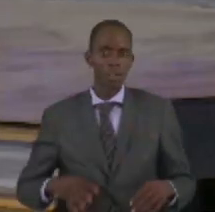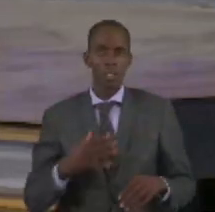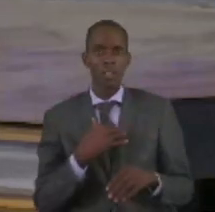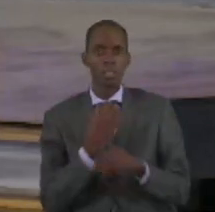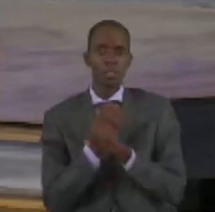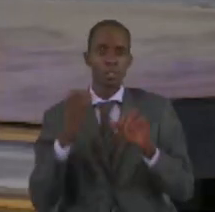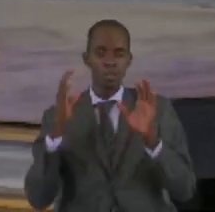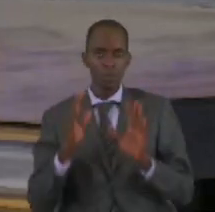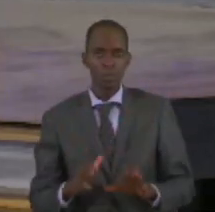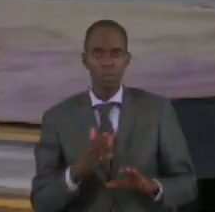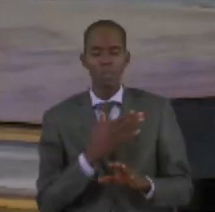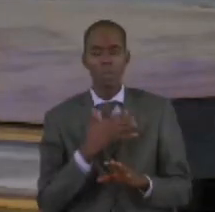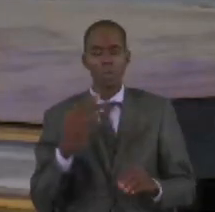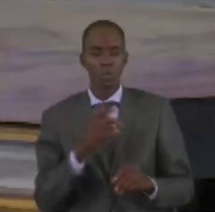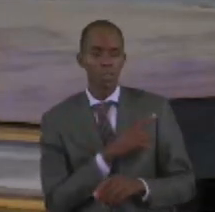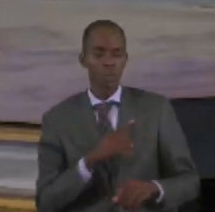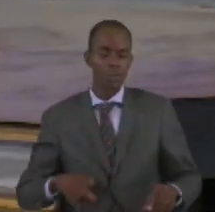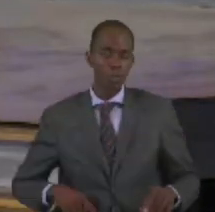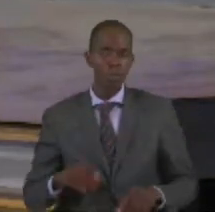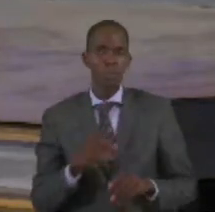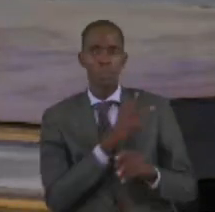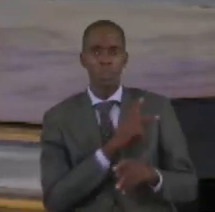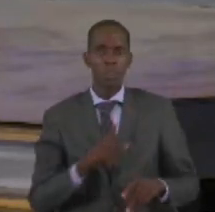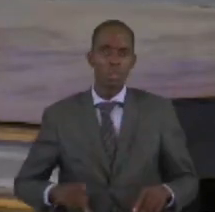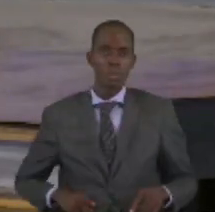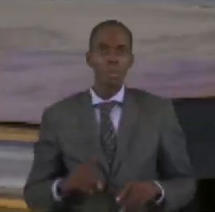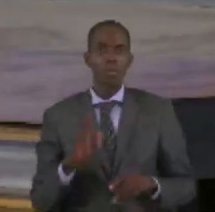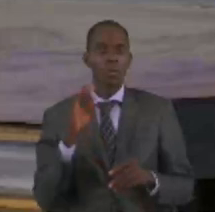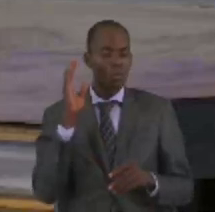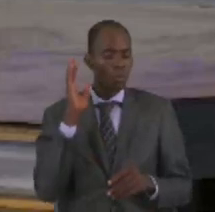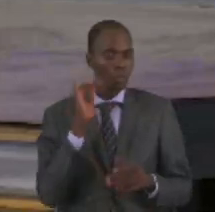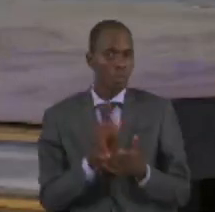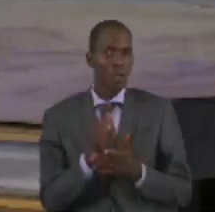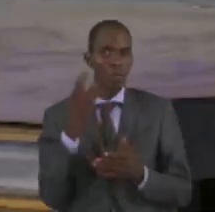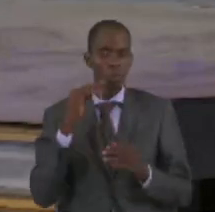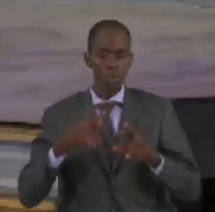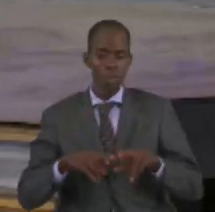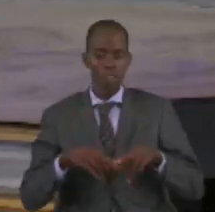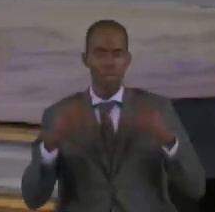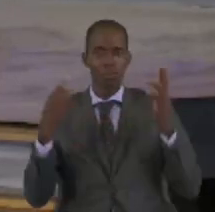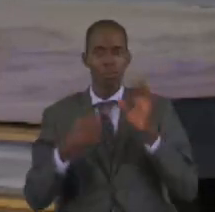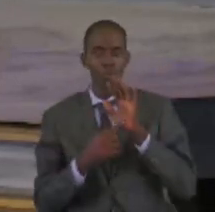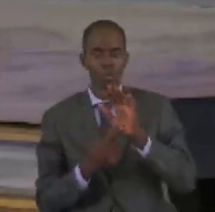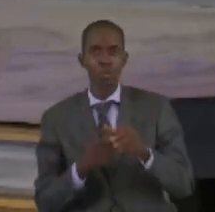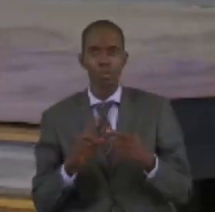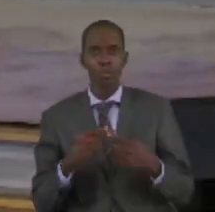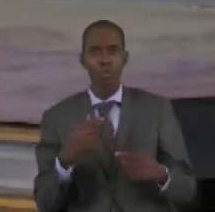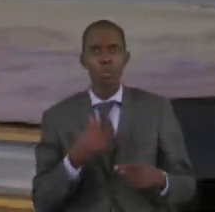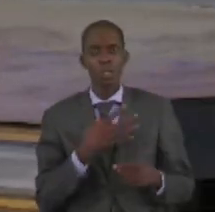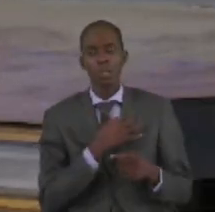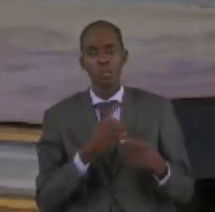de révéler en moi. La révélation de Christ en tant que Sauveur, Seigneur, cela m'a été révélé.